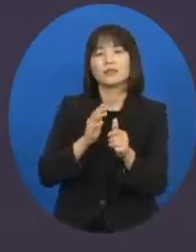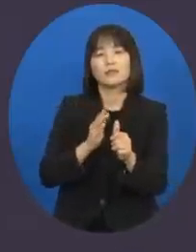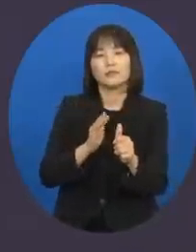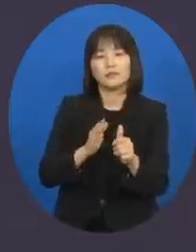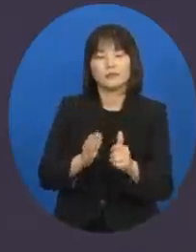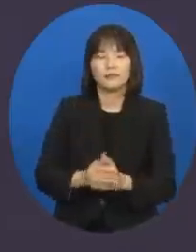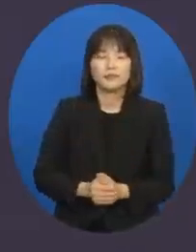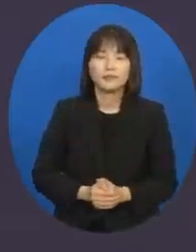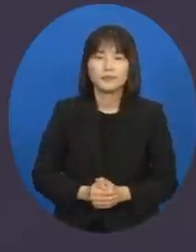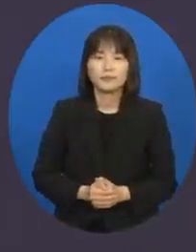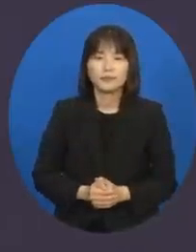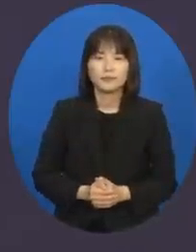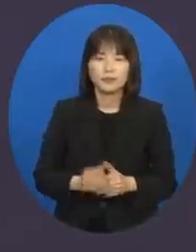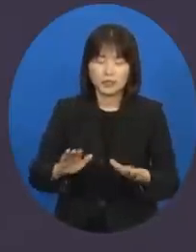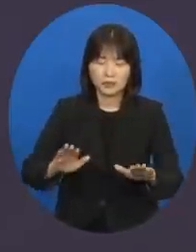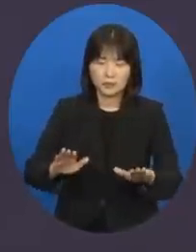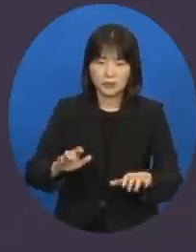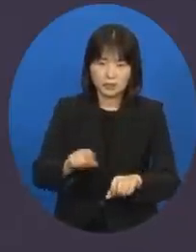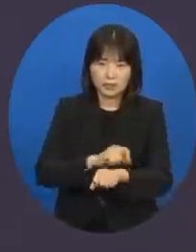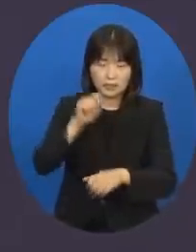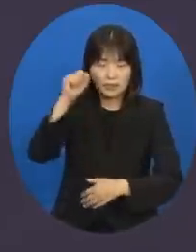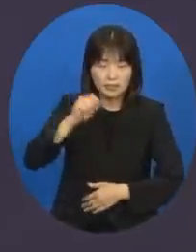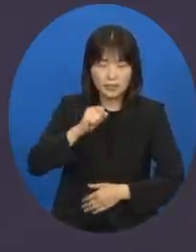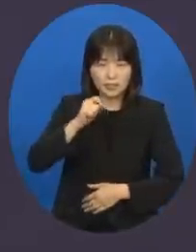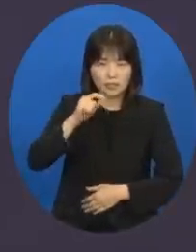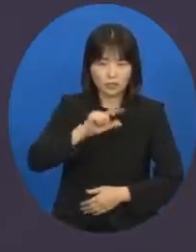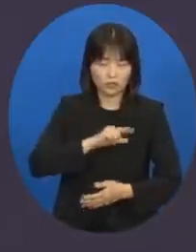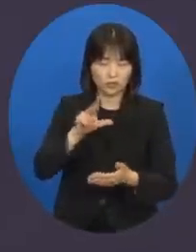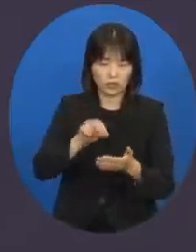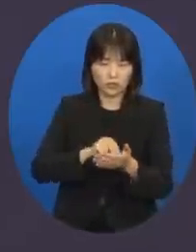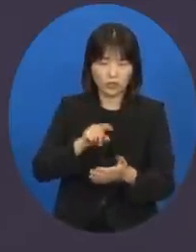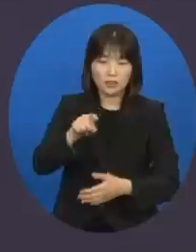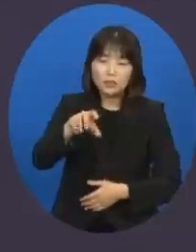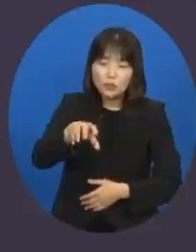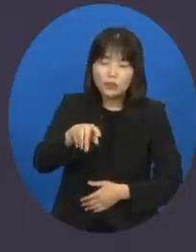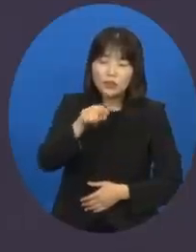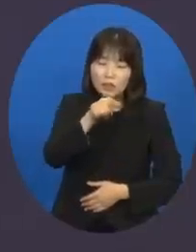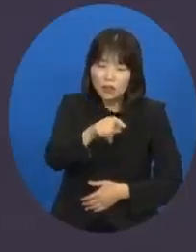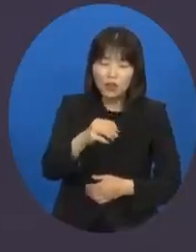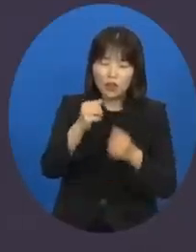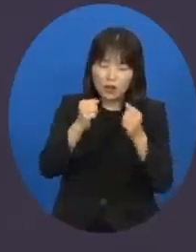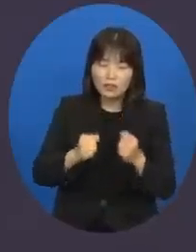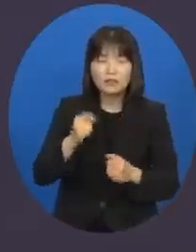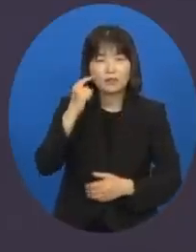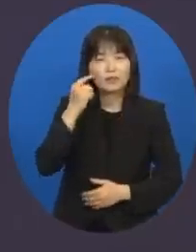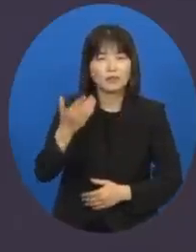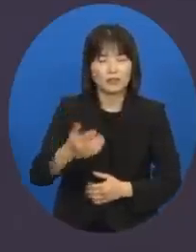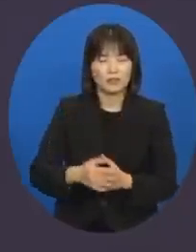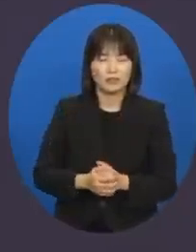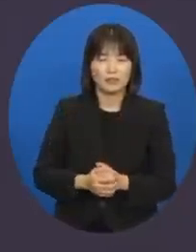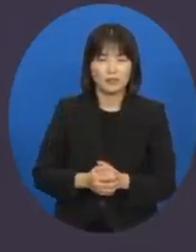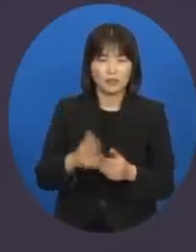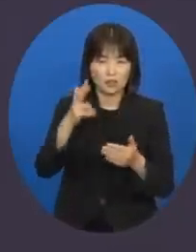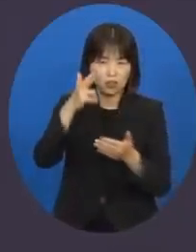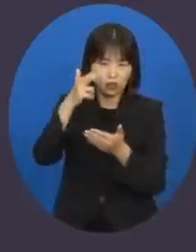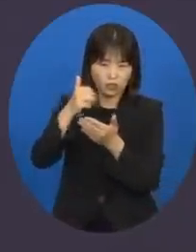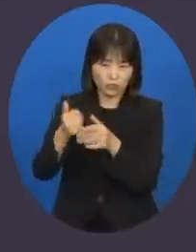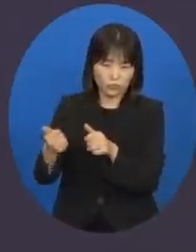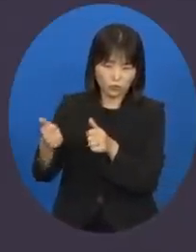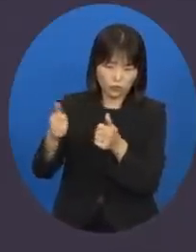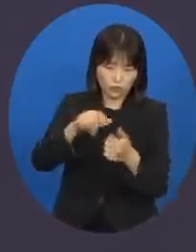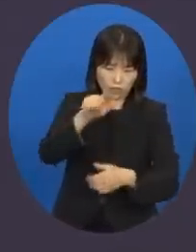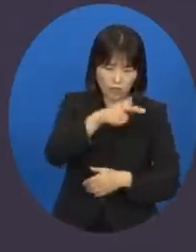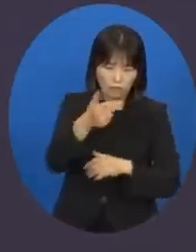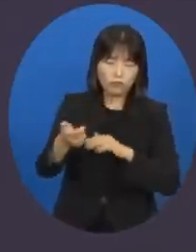우리 이번 특새 주제가 거기 너 있었는가? 주님이 돌아가시기 그 하루 전에